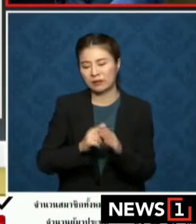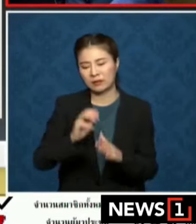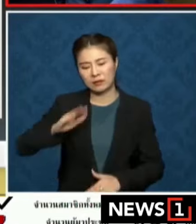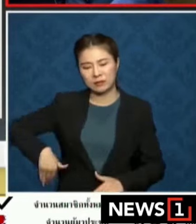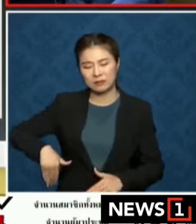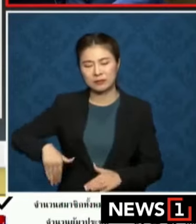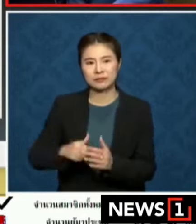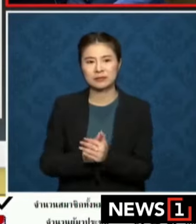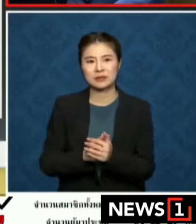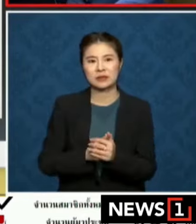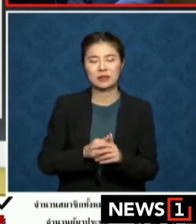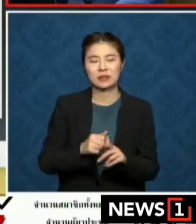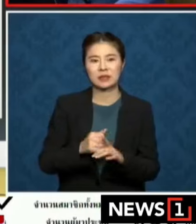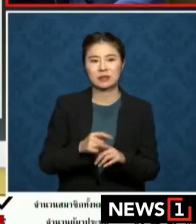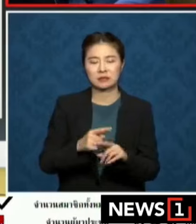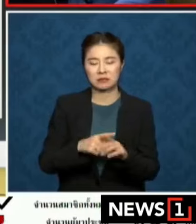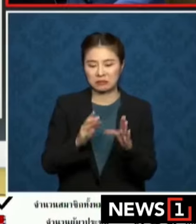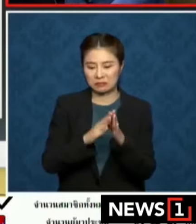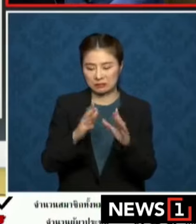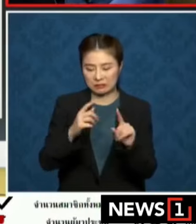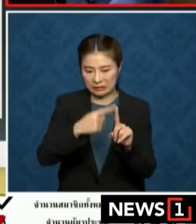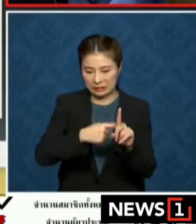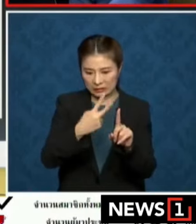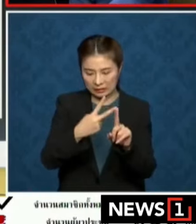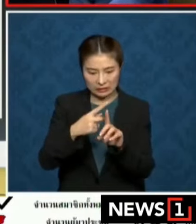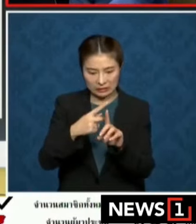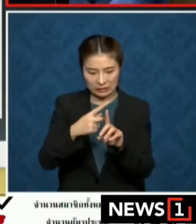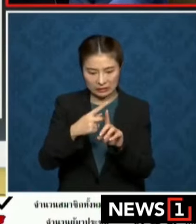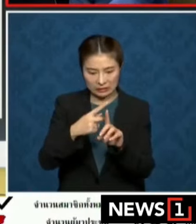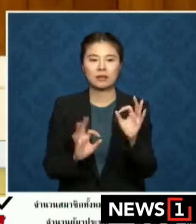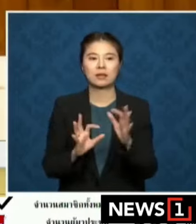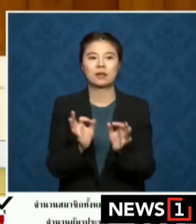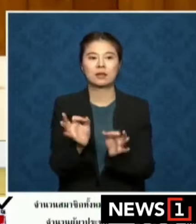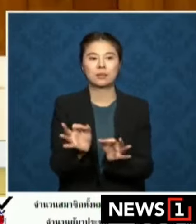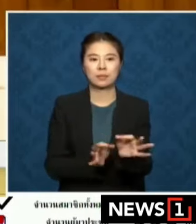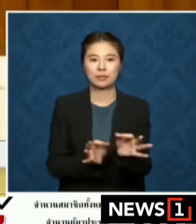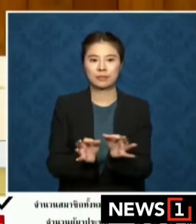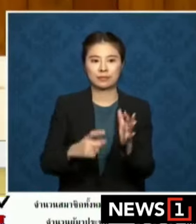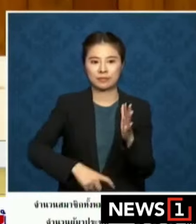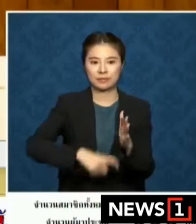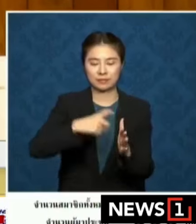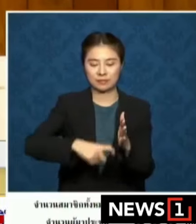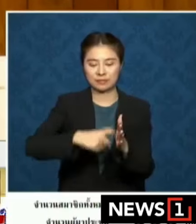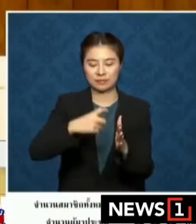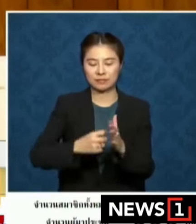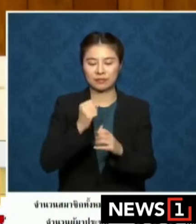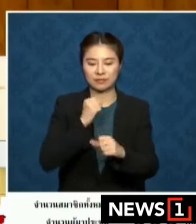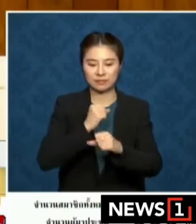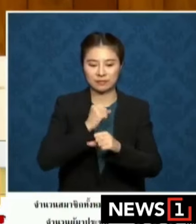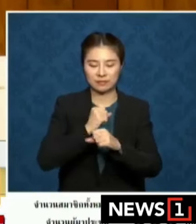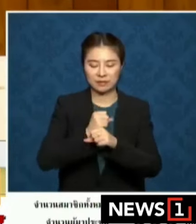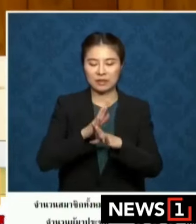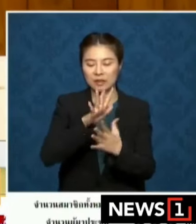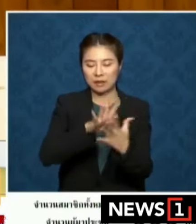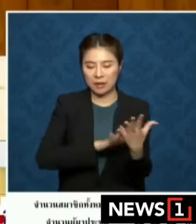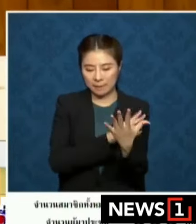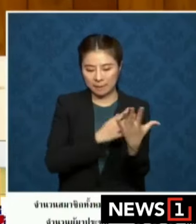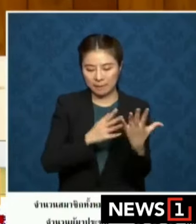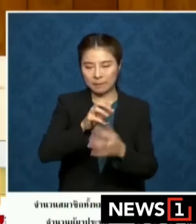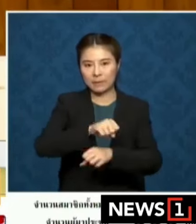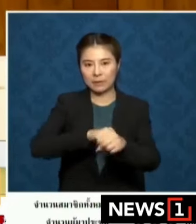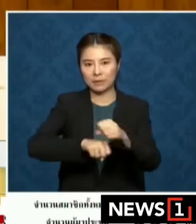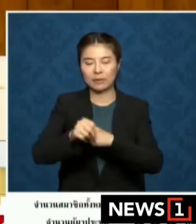ล้านนะครับขณะเดียวกันเนี่ยคุณมนพรเจริญศรีรัฐมนตรีช่วยคมนาคมในฐานะกรรมาธิการงบประมาณเป็นผู้ลุกขึ้นชี้แจงนะครับบอกว่างบกลางในส่วน